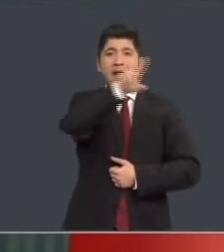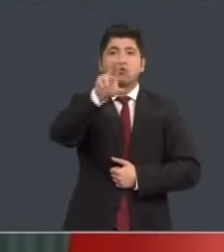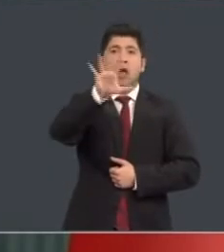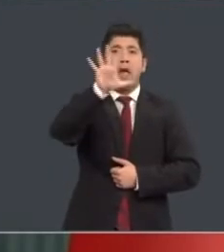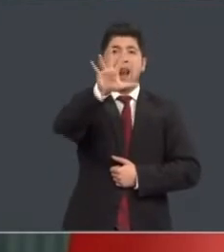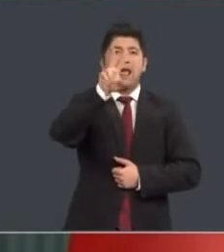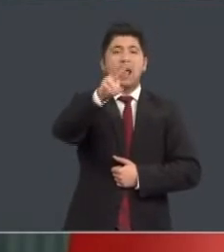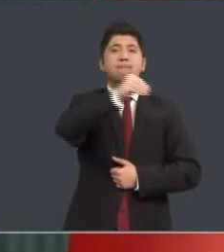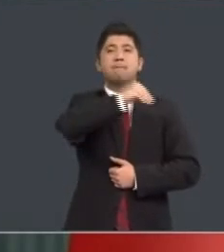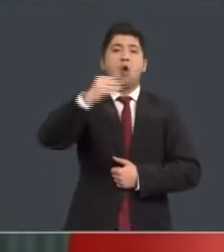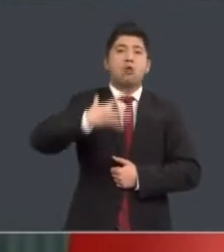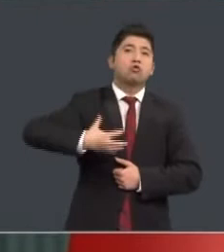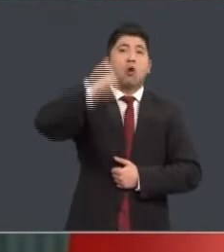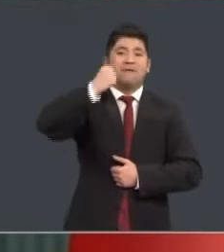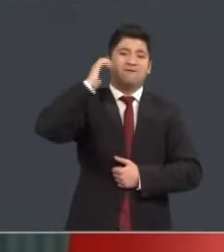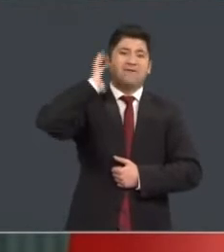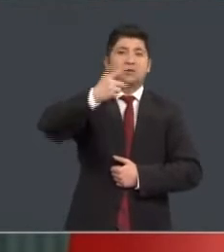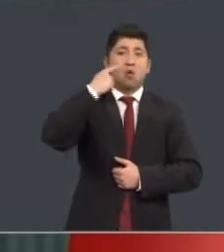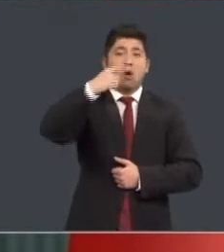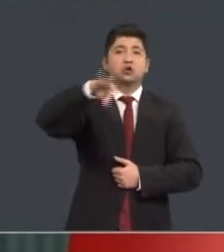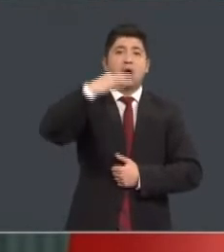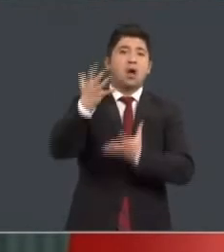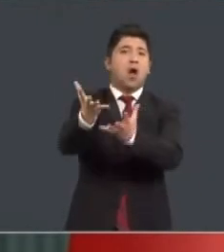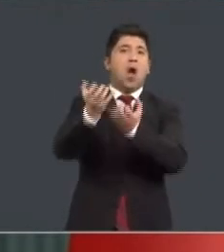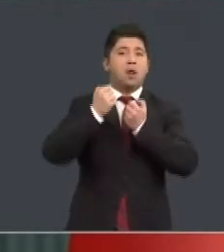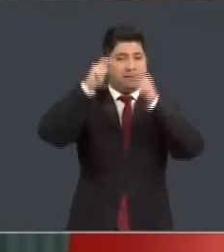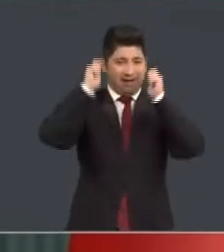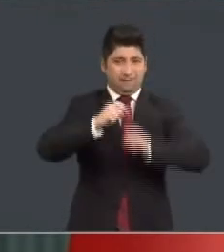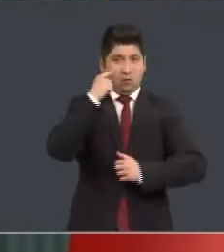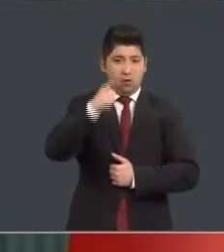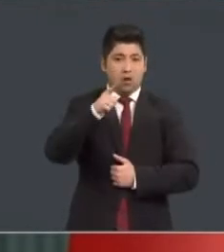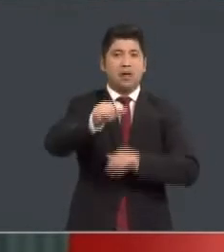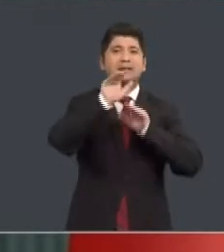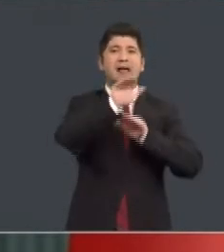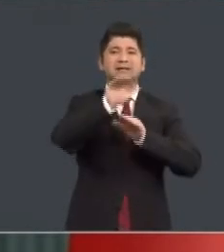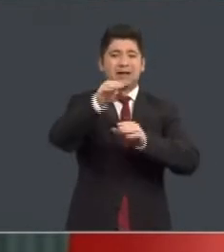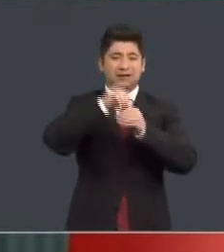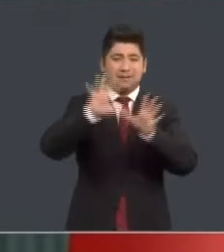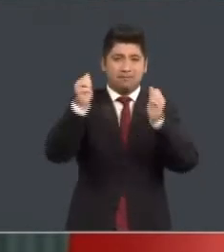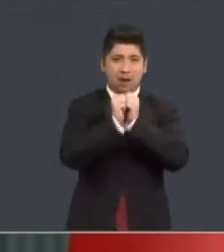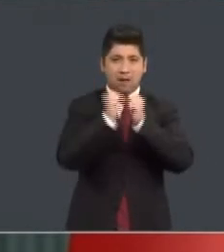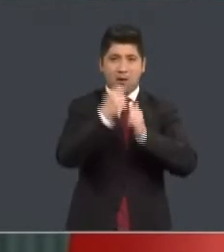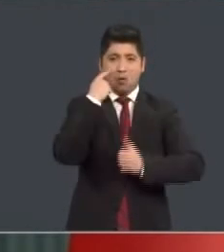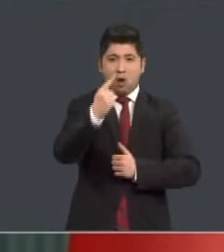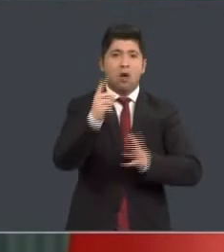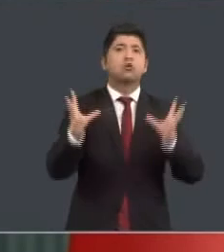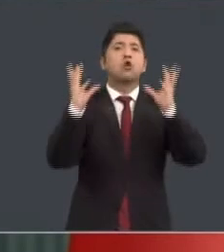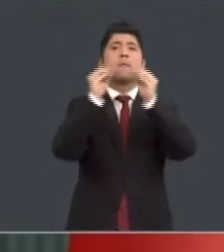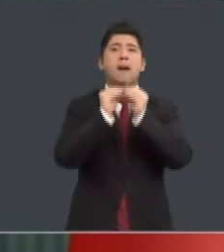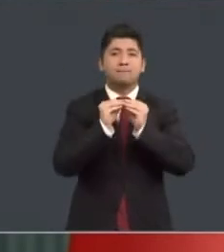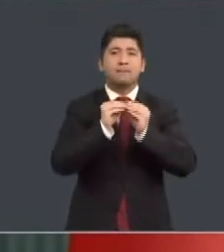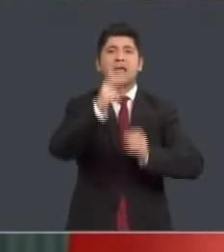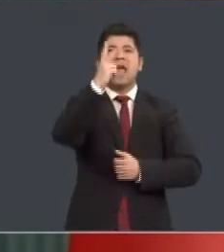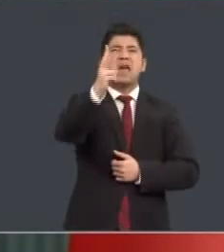752 milyon tonun üzerinde çay alımı yaparak destekleme ile birlikte toplamda